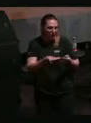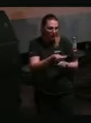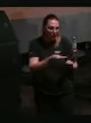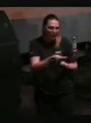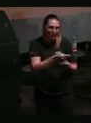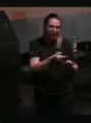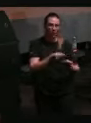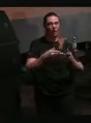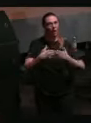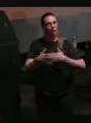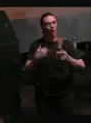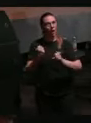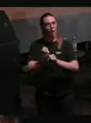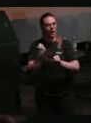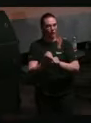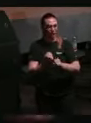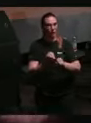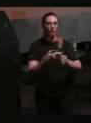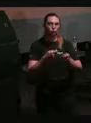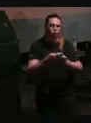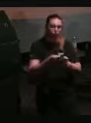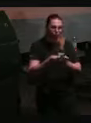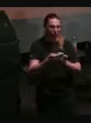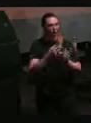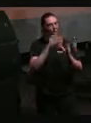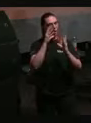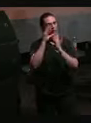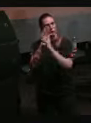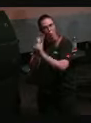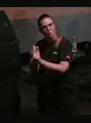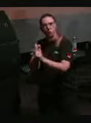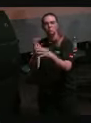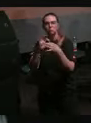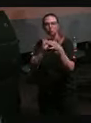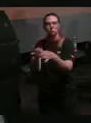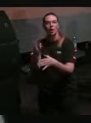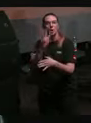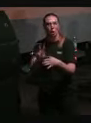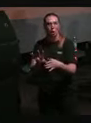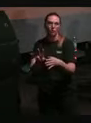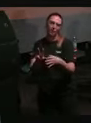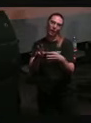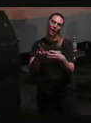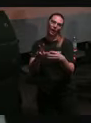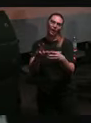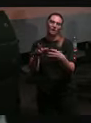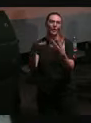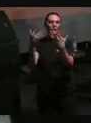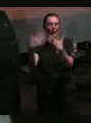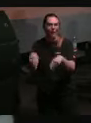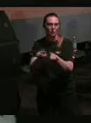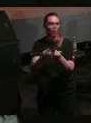få fagarbeiderne, få på en måte alt fokus over på de grønne næringene, da må vi begynne å fase ned oljeindustrien. Det betyr